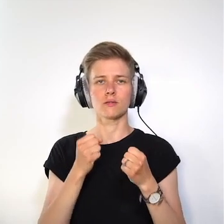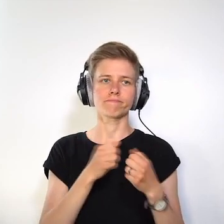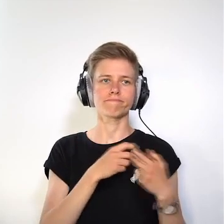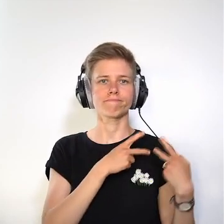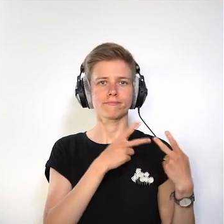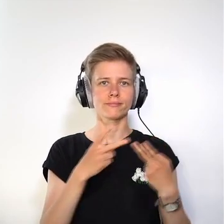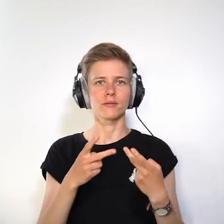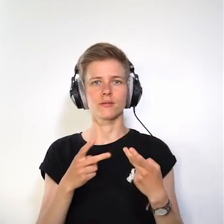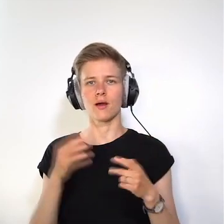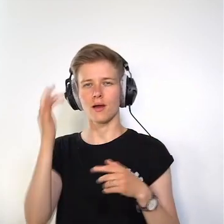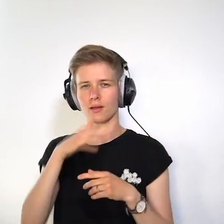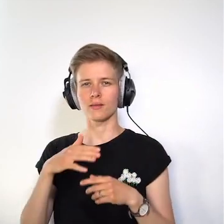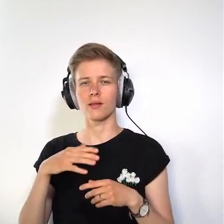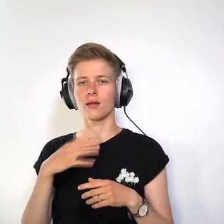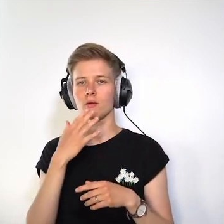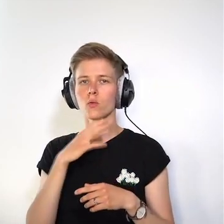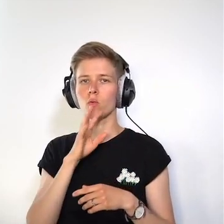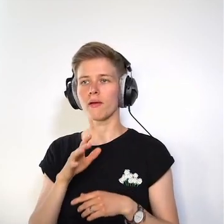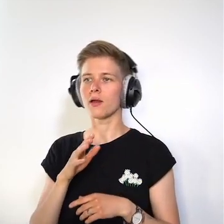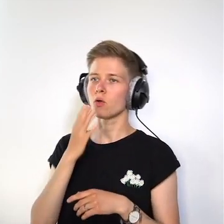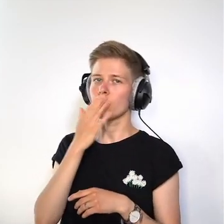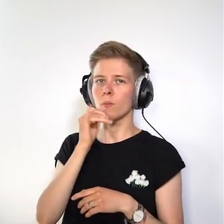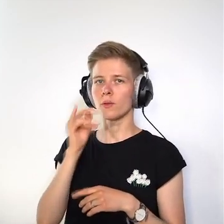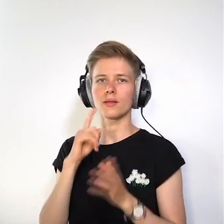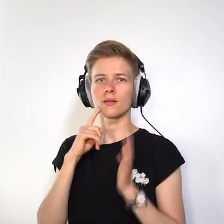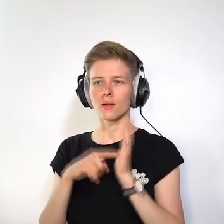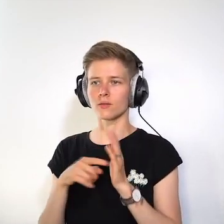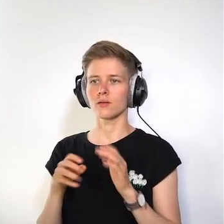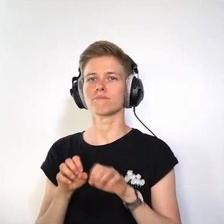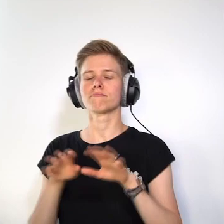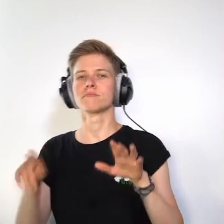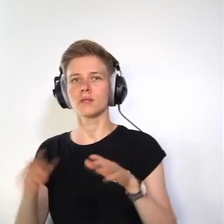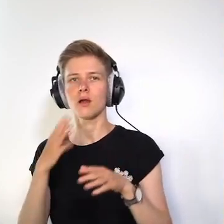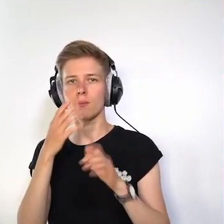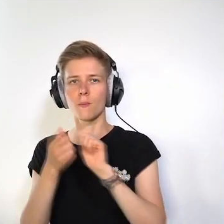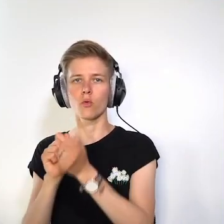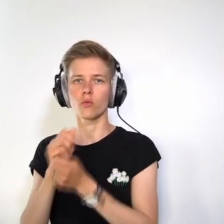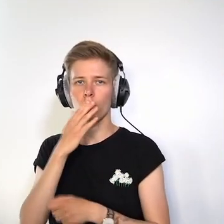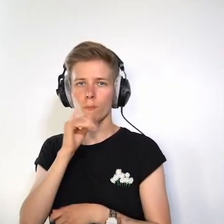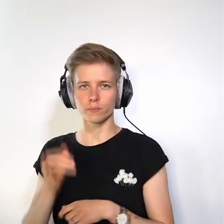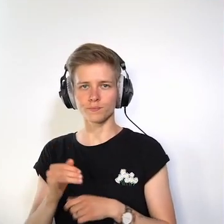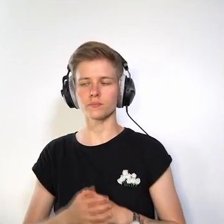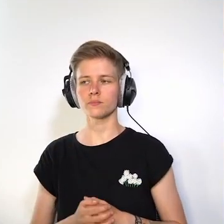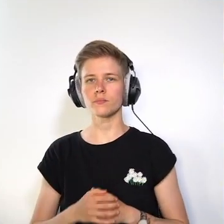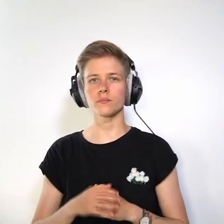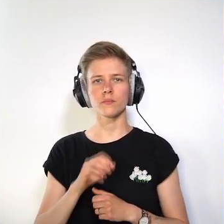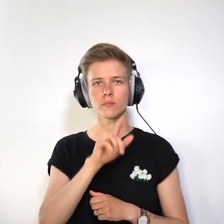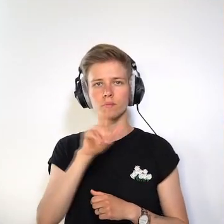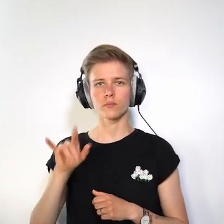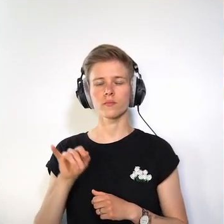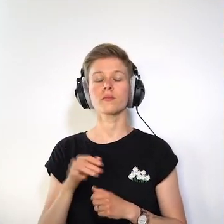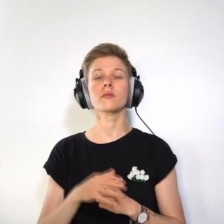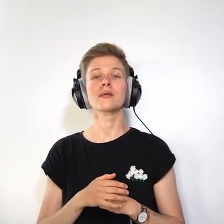kertoo heille homoseksuaalisuudesta. Olli, ole hyvä, sulla on kirja siellä, jota haluat näyttää. Niin,